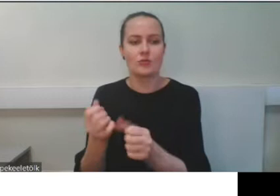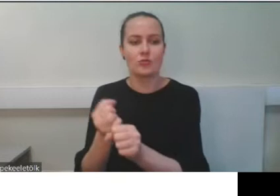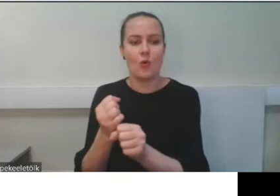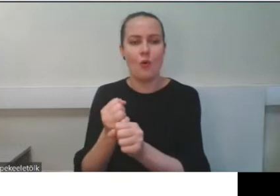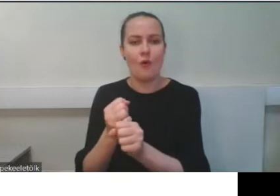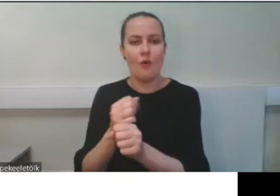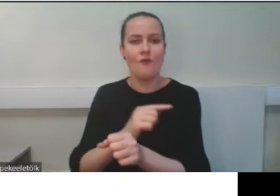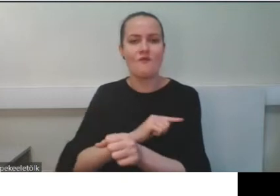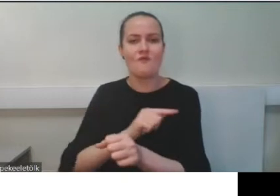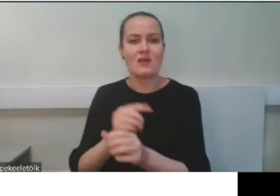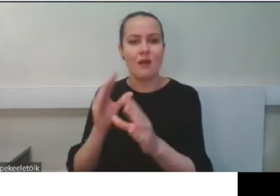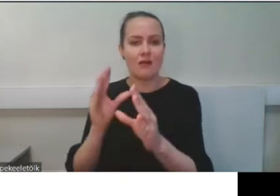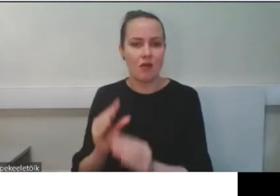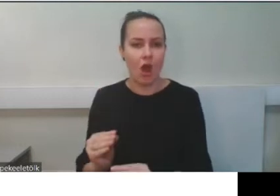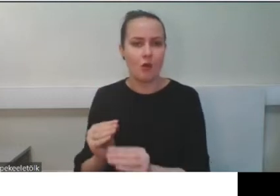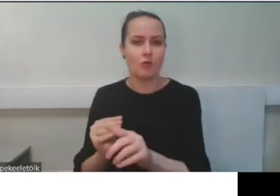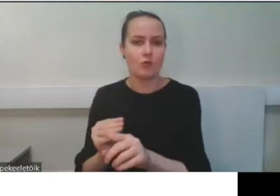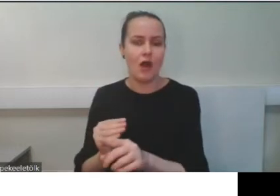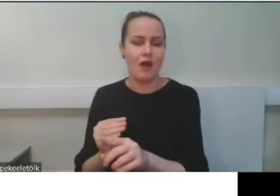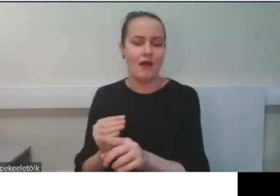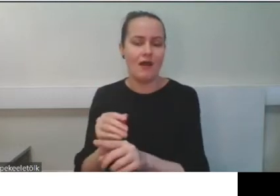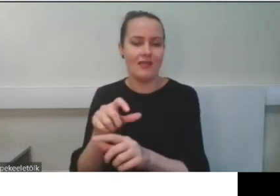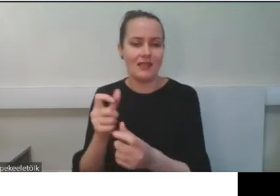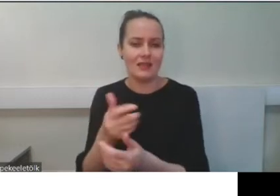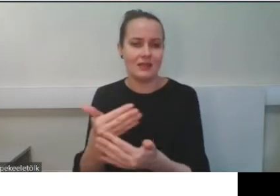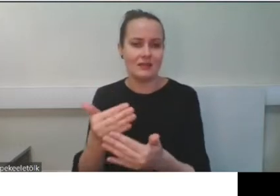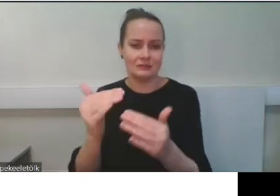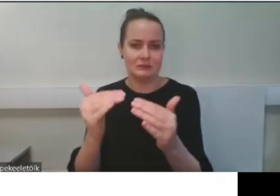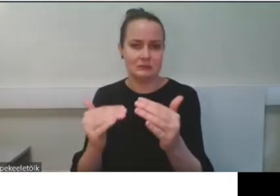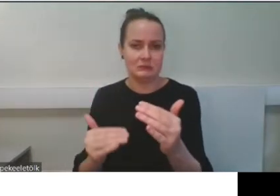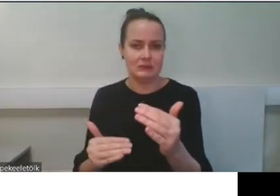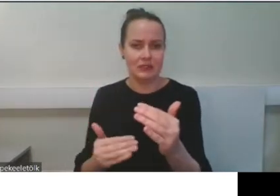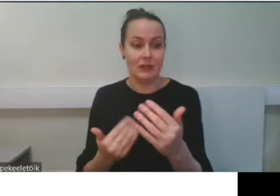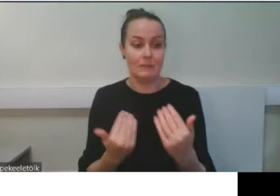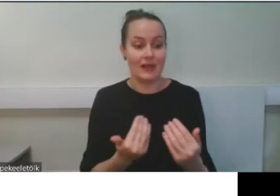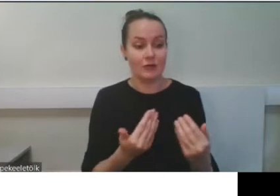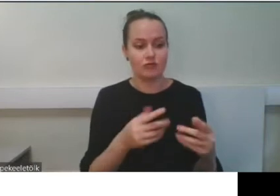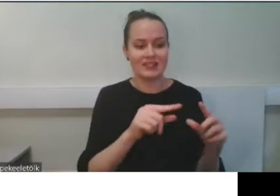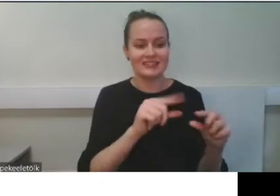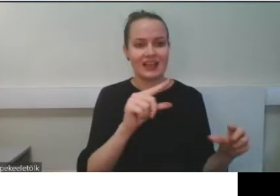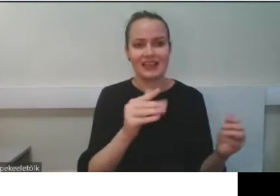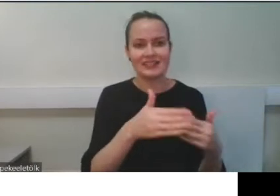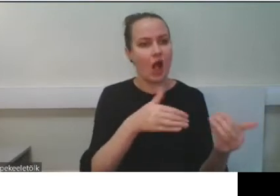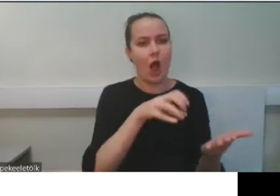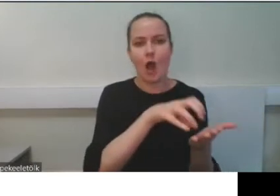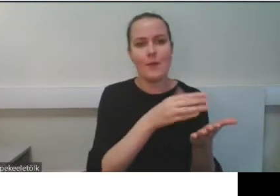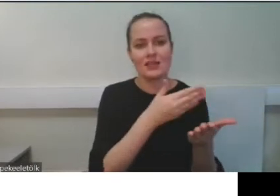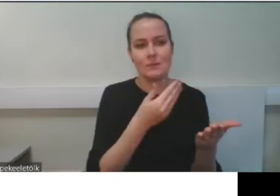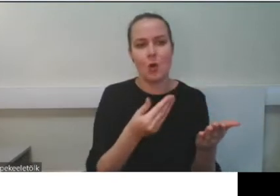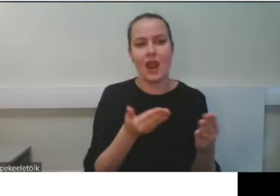töövõimega inimeste vaesus, absoluutne vaesus on siiski suurem kui kogu elanikkonna